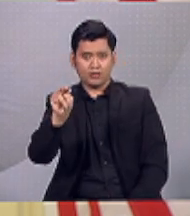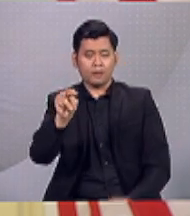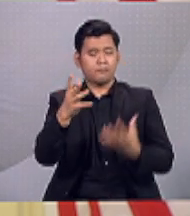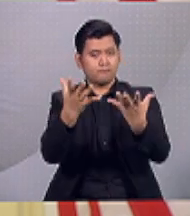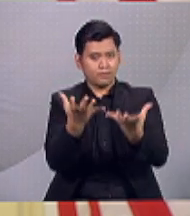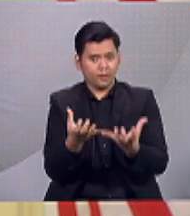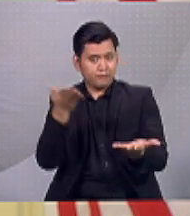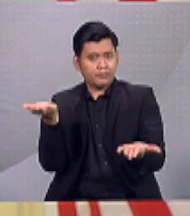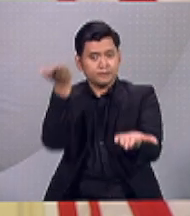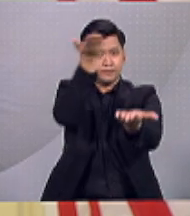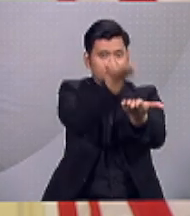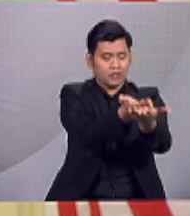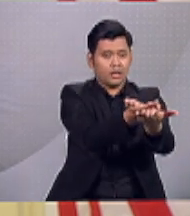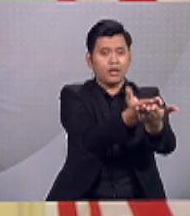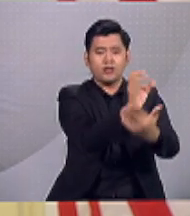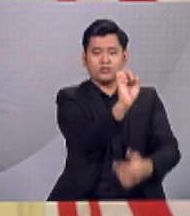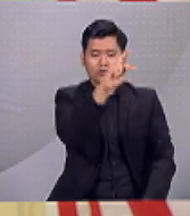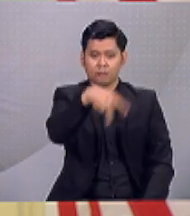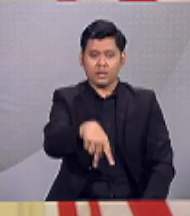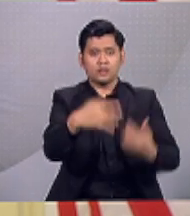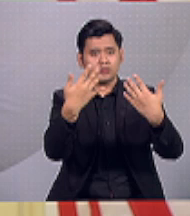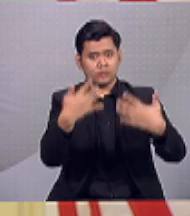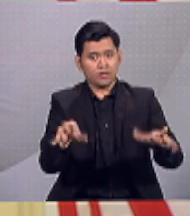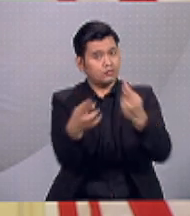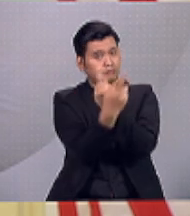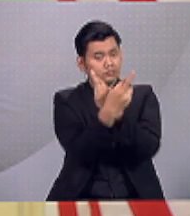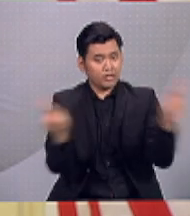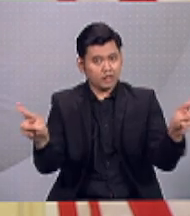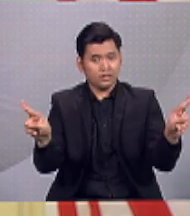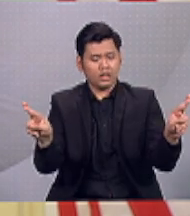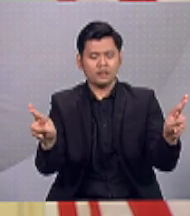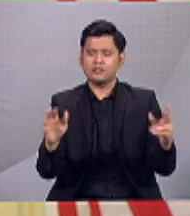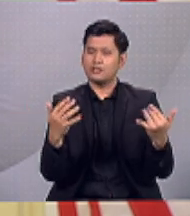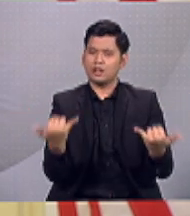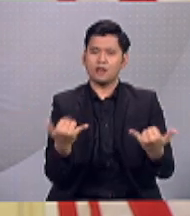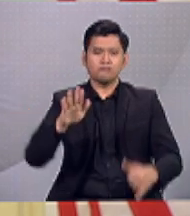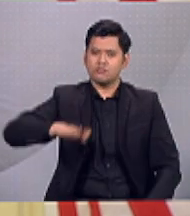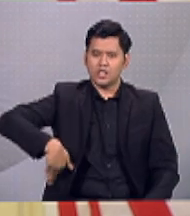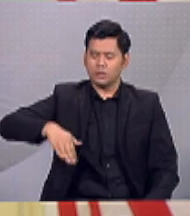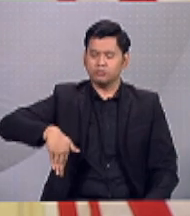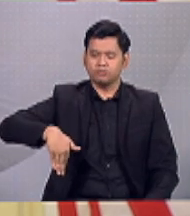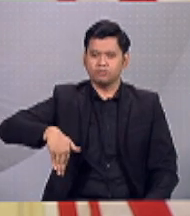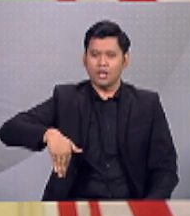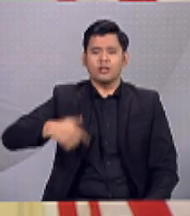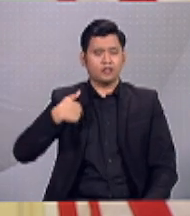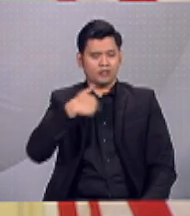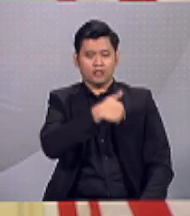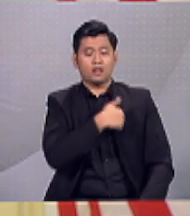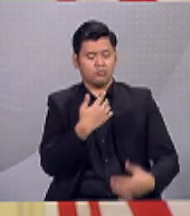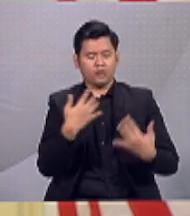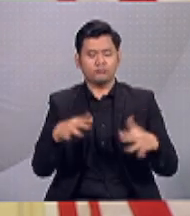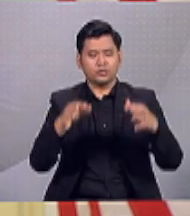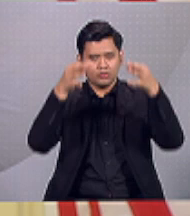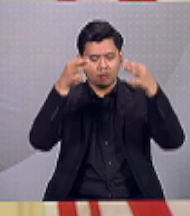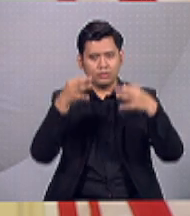membentangkan SOP jika dah pun ready lah. Setakat ini belum lagi. Selepas itu baru kita boleh putuskan